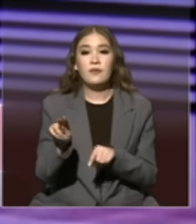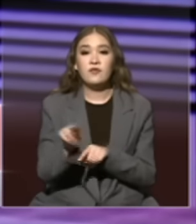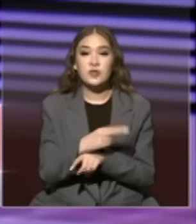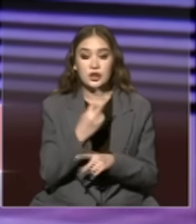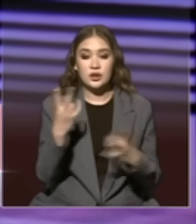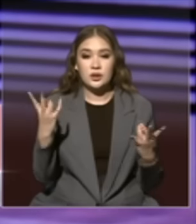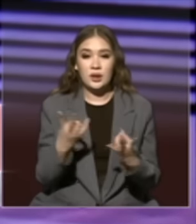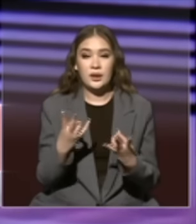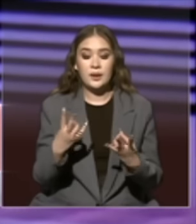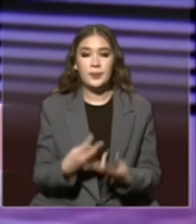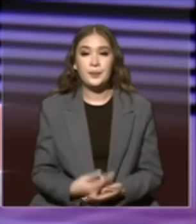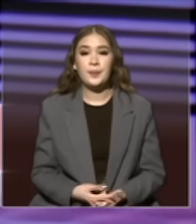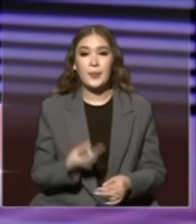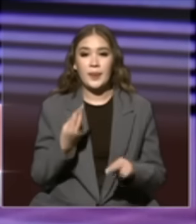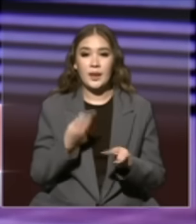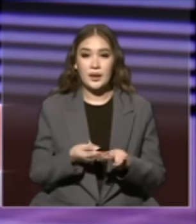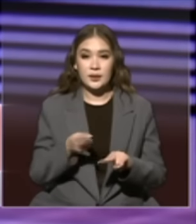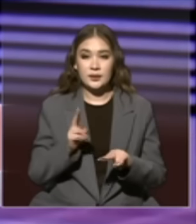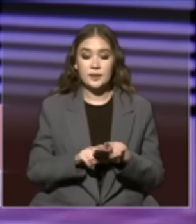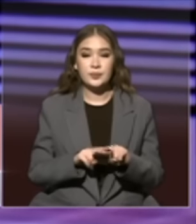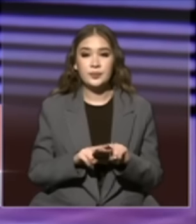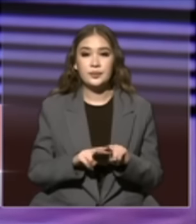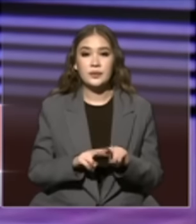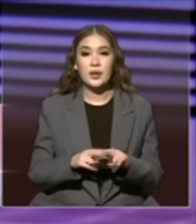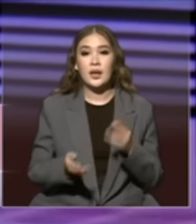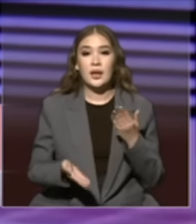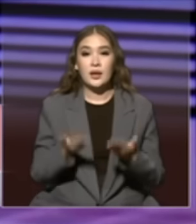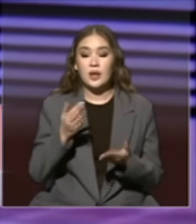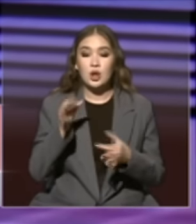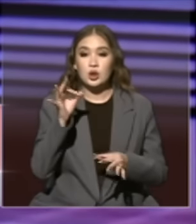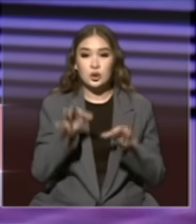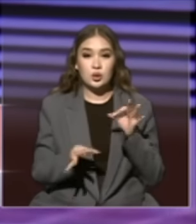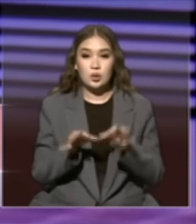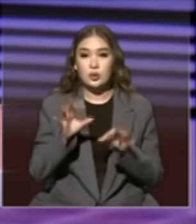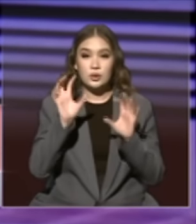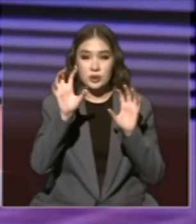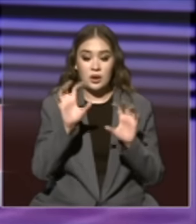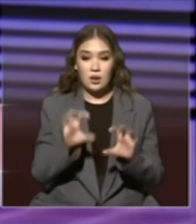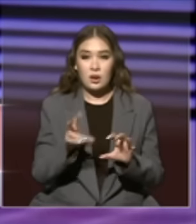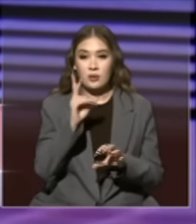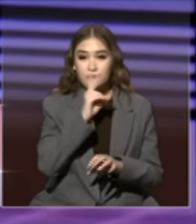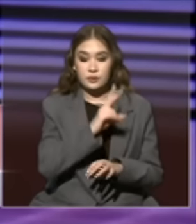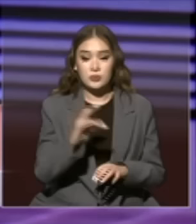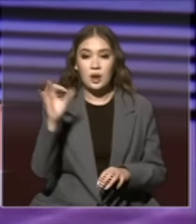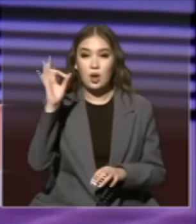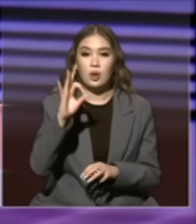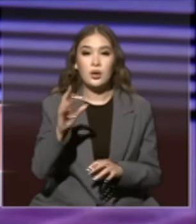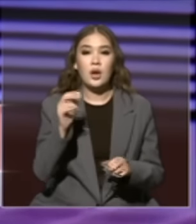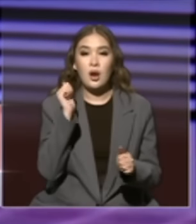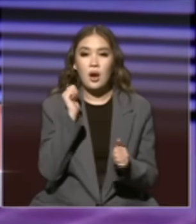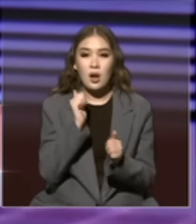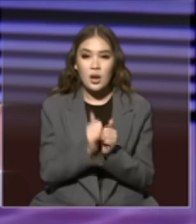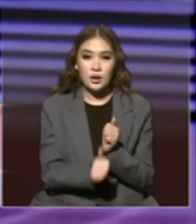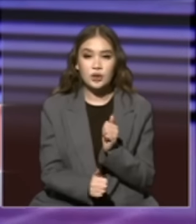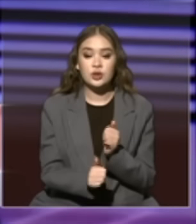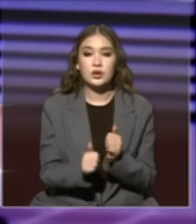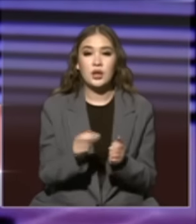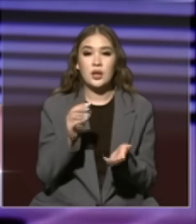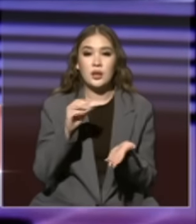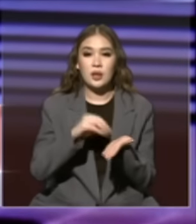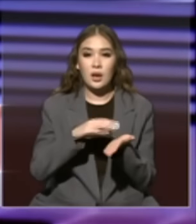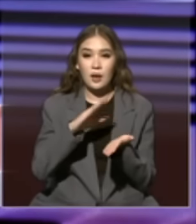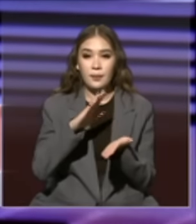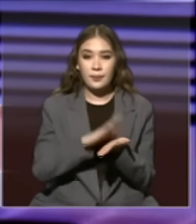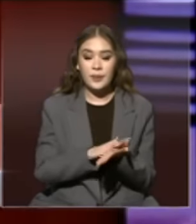да бұл жерде, егер де сот конституцияға сүйеніп, қылмыстық іс жүргізу процесінің әрбір барын негізге